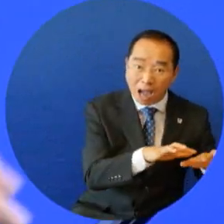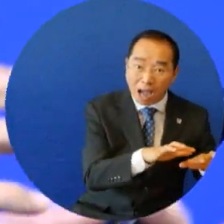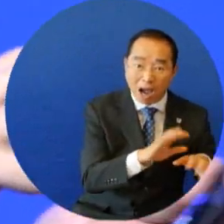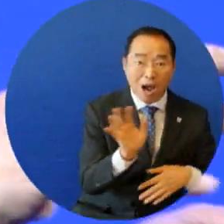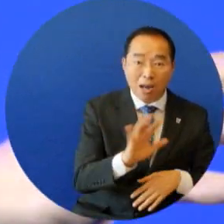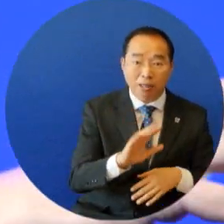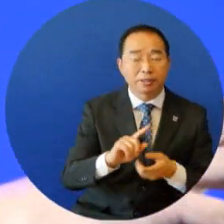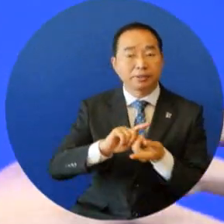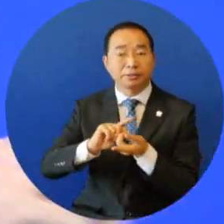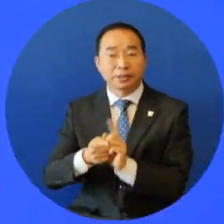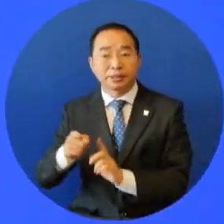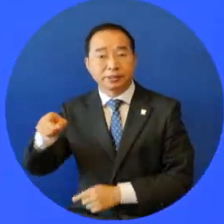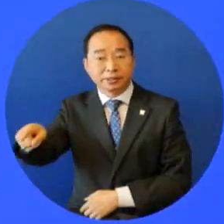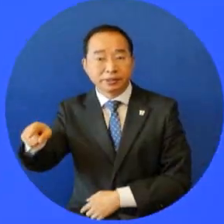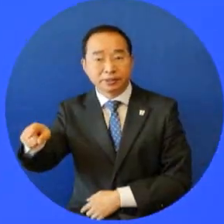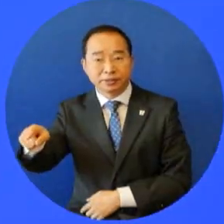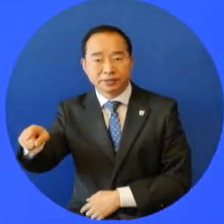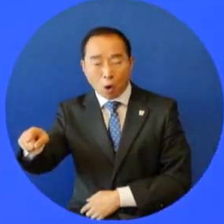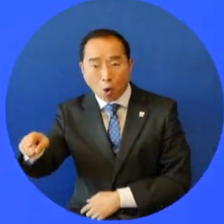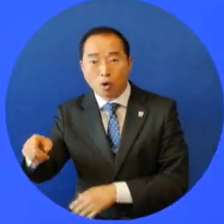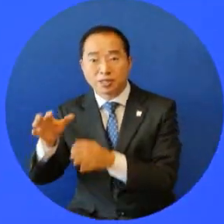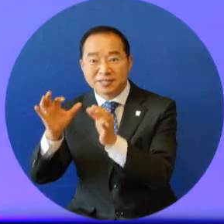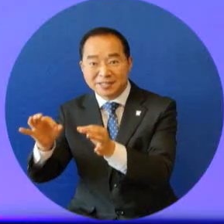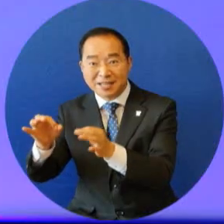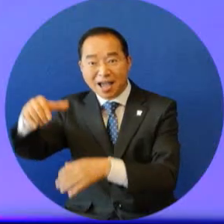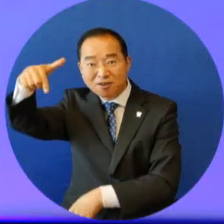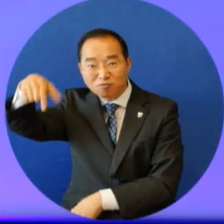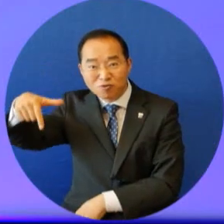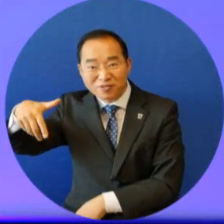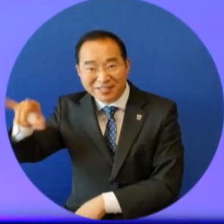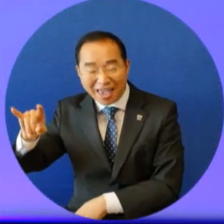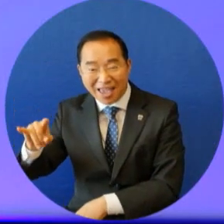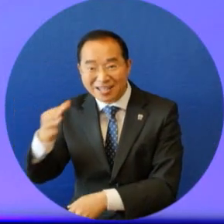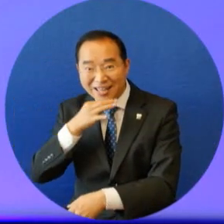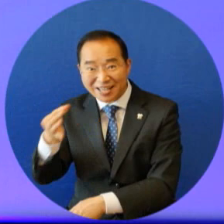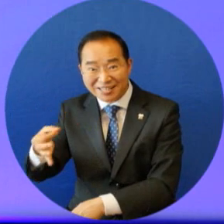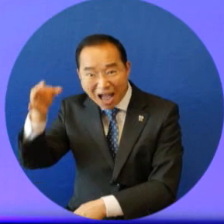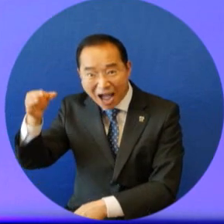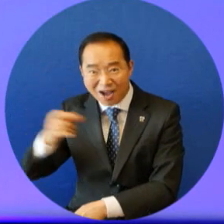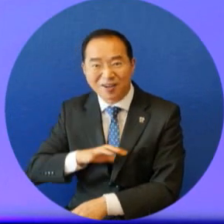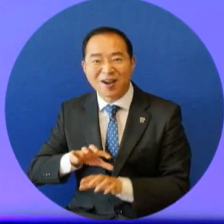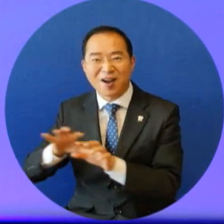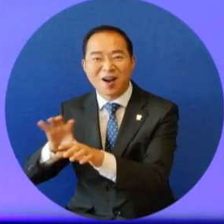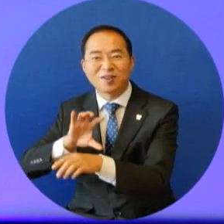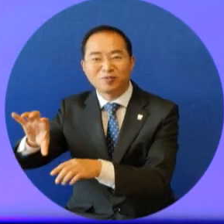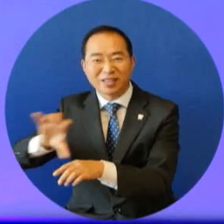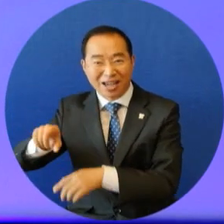사람들이 금을 사는 게 아니라 단기금리 국채나